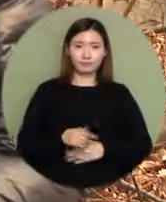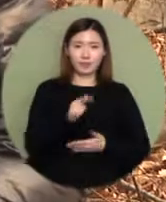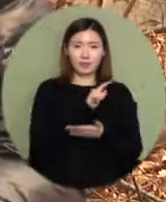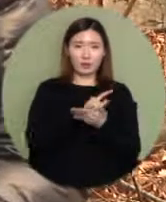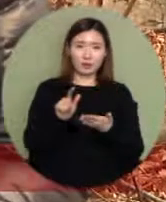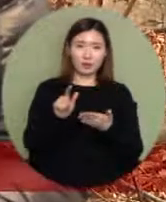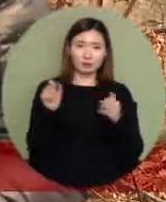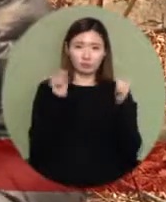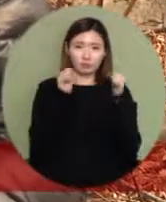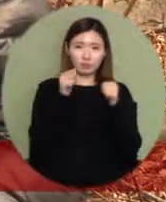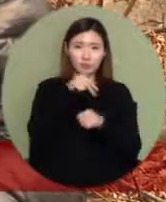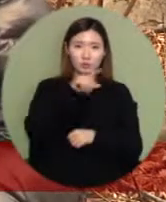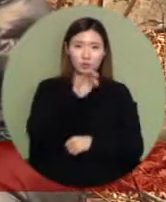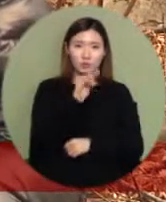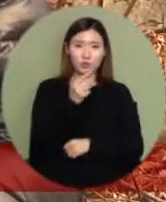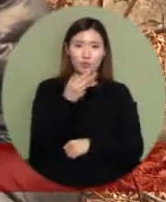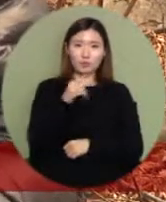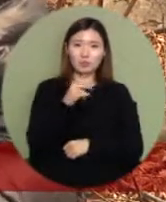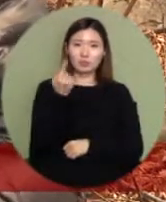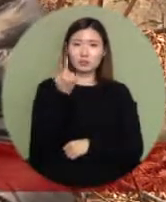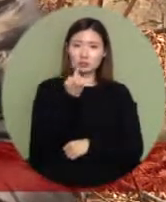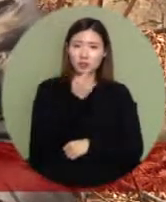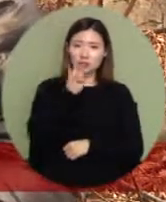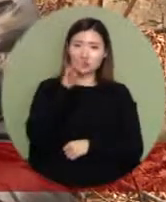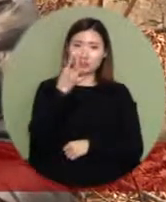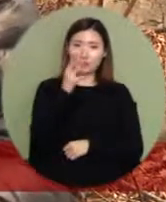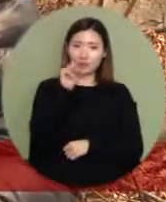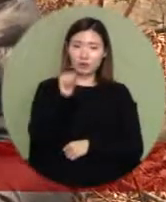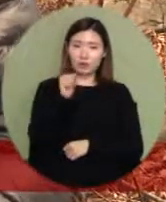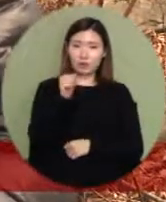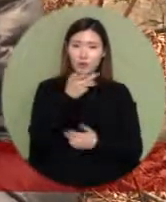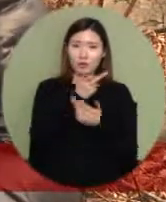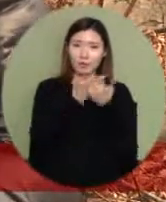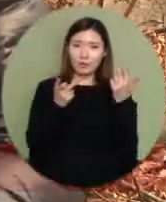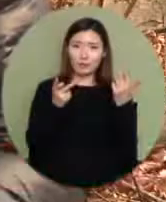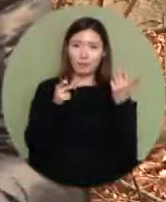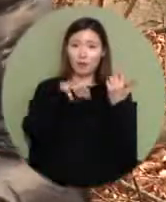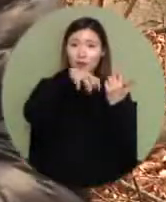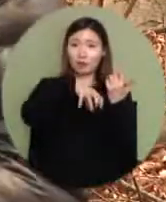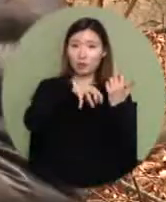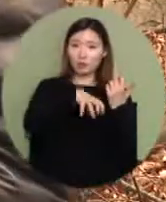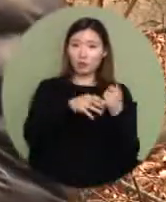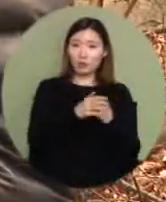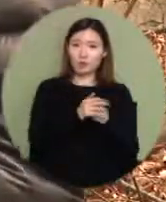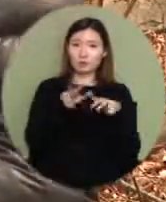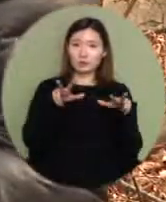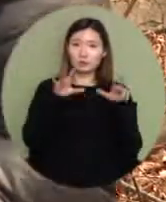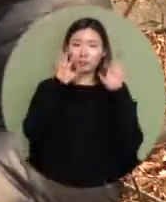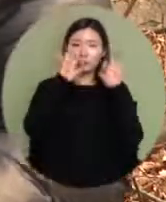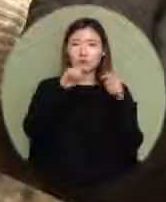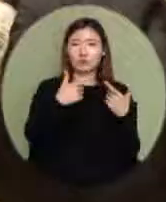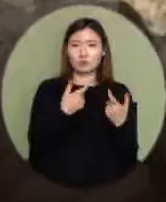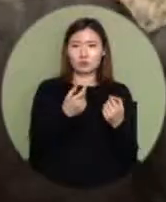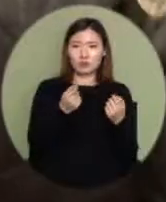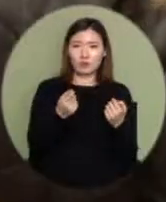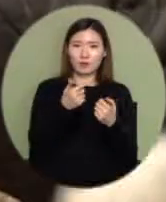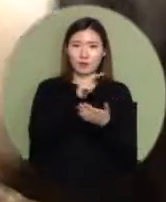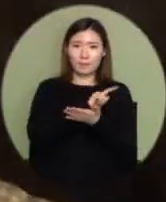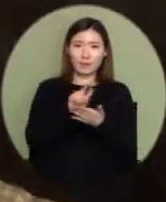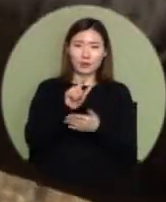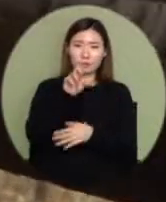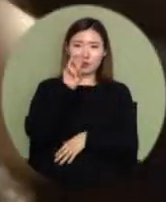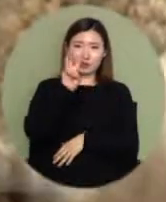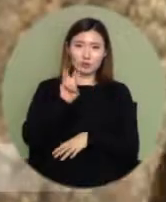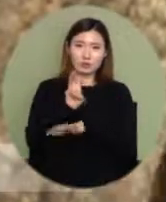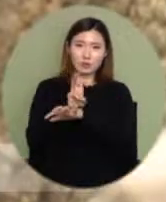가평군 북면 정몽리입니다. 최고 높이 1400m에 이르는 화학산의 한 자락인데요. 지금 보시는 것처럼 가평군